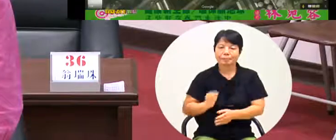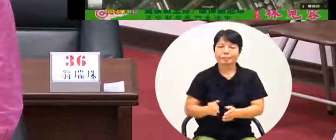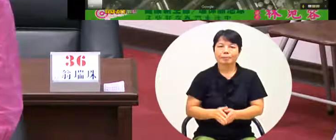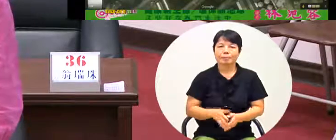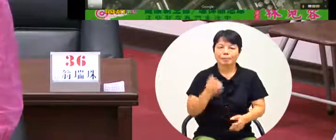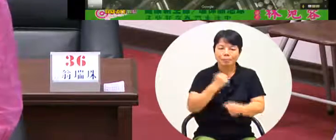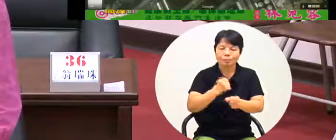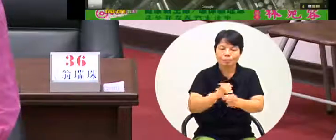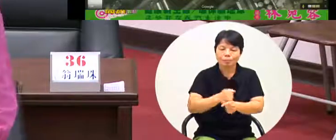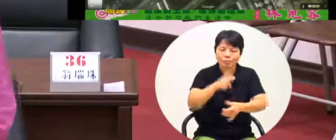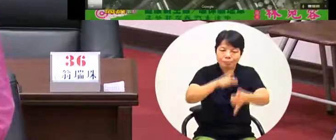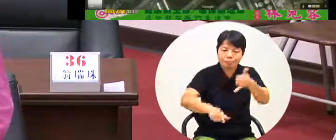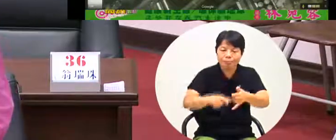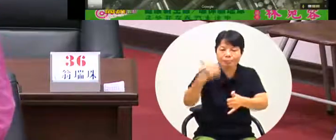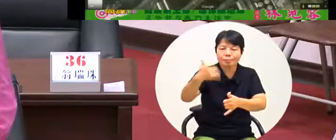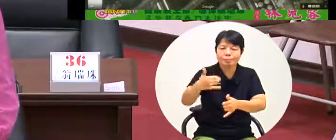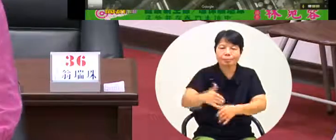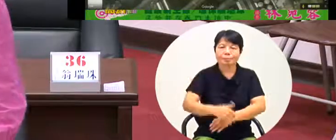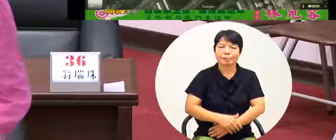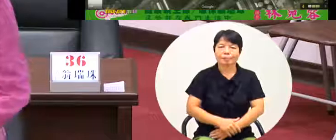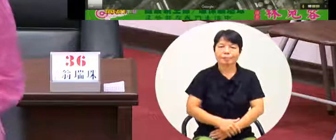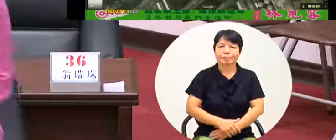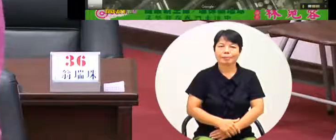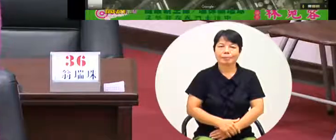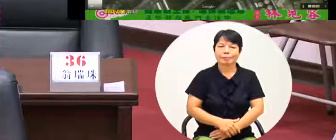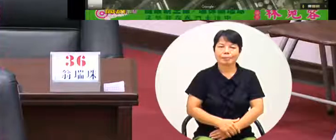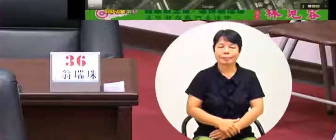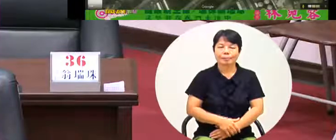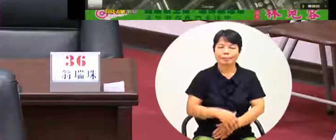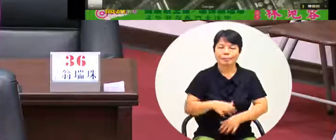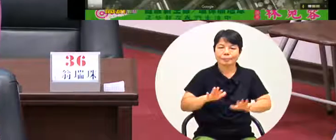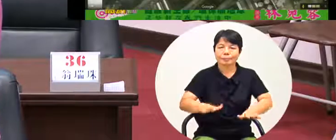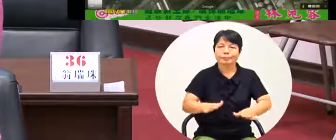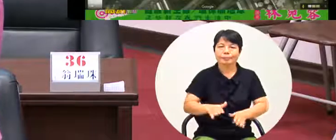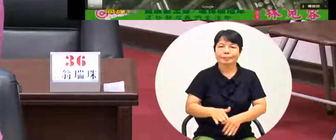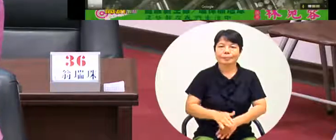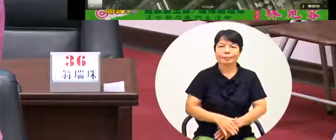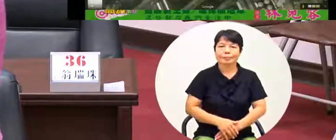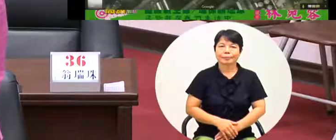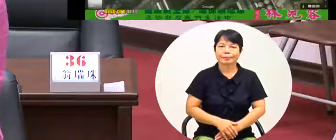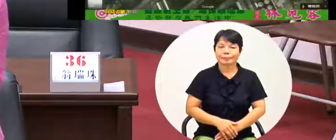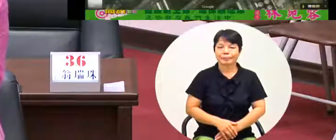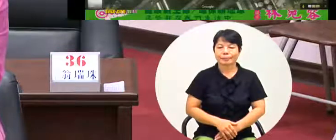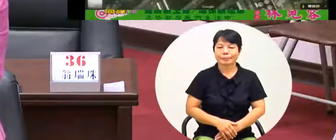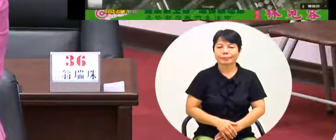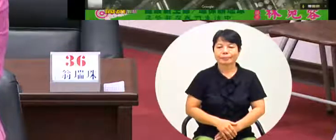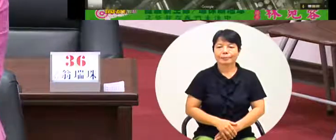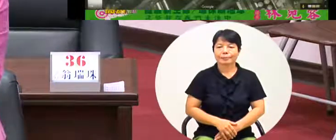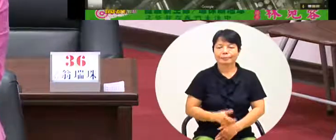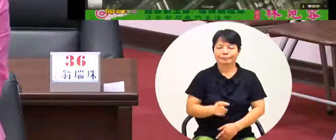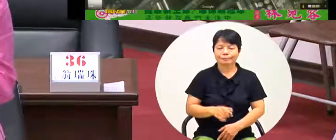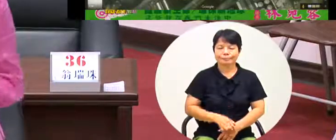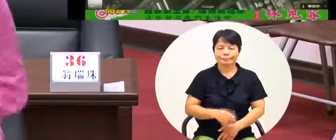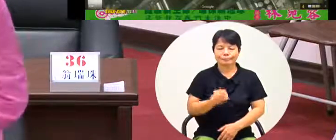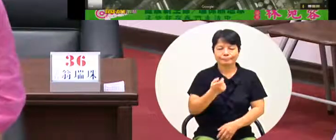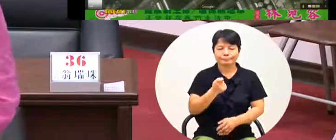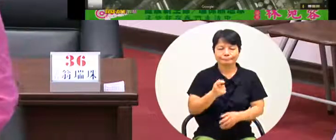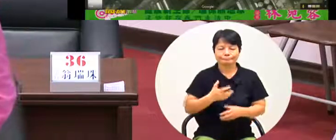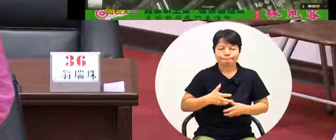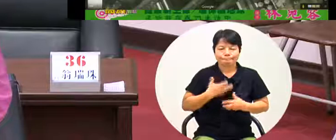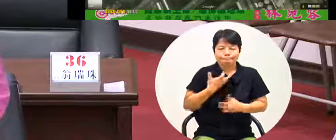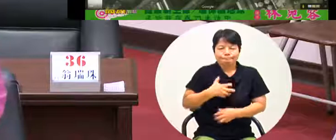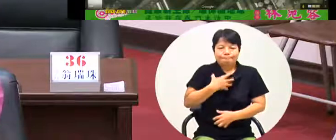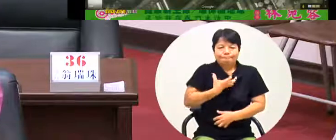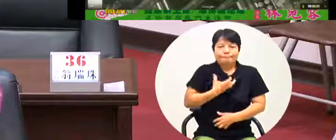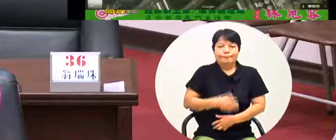席我今天是本来是有点生气哈，但是为了说要鼓励大家哈，